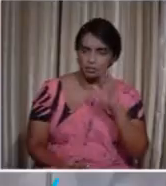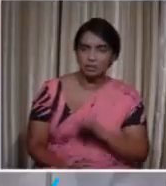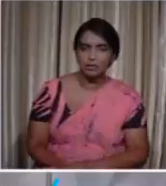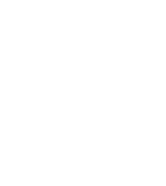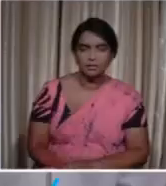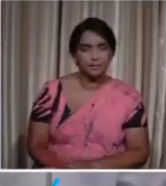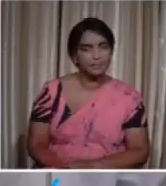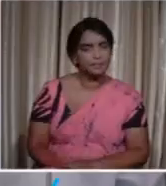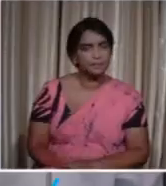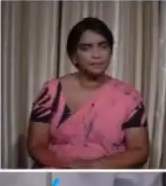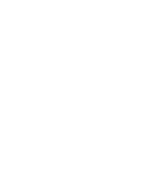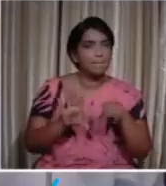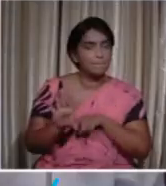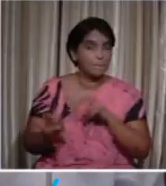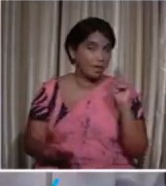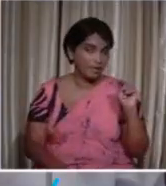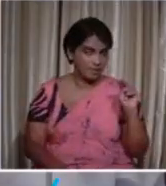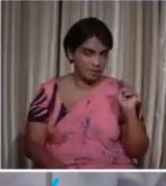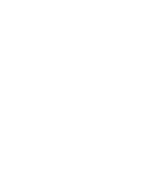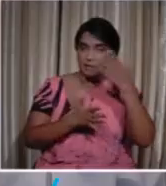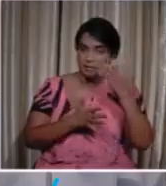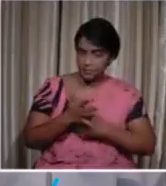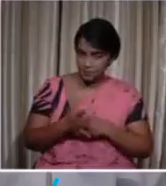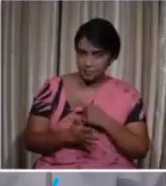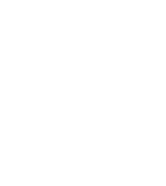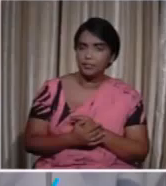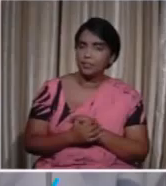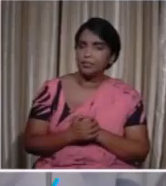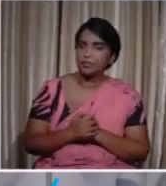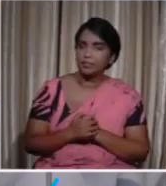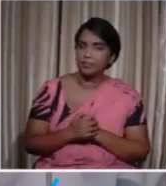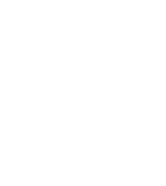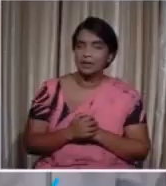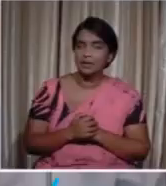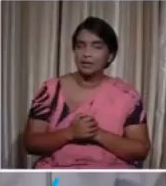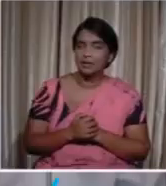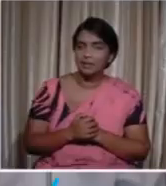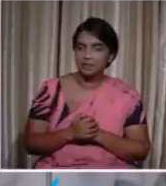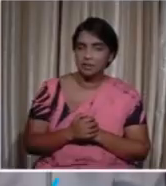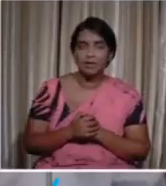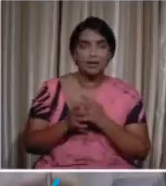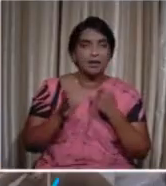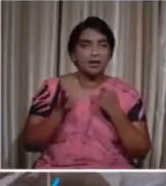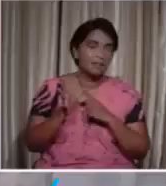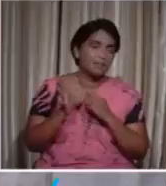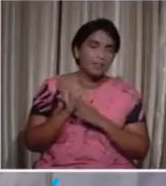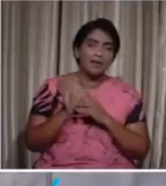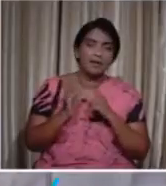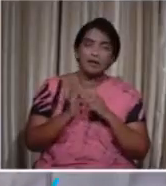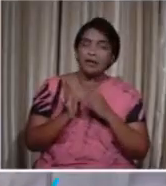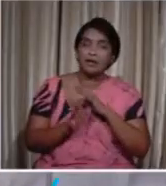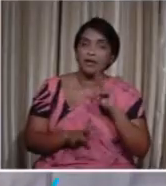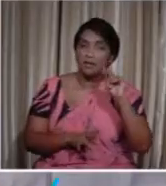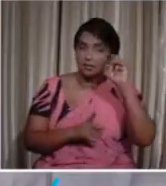මම කියවන්නම් මැයි 20 වෙනිදා හැන්සාඩ් වාර්තාවේ ශාන්කියන් රාජපුත්‍රයන් රාසමාණික්ක මැතිතුමා කියන එක. 20